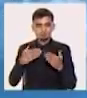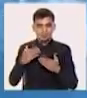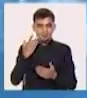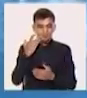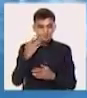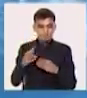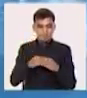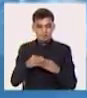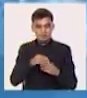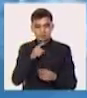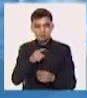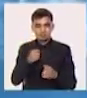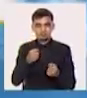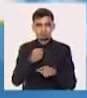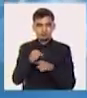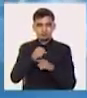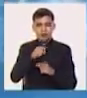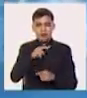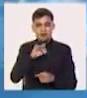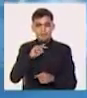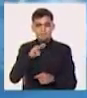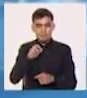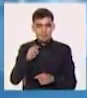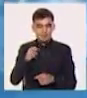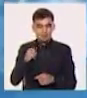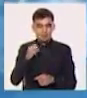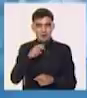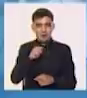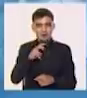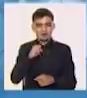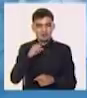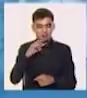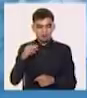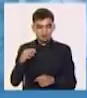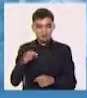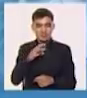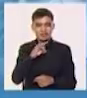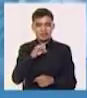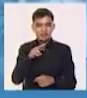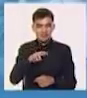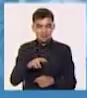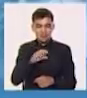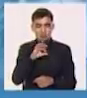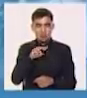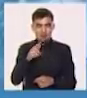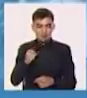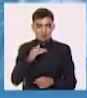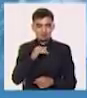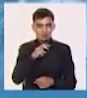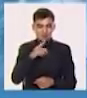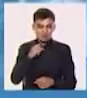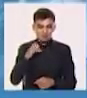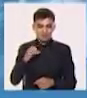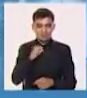орната білді. Ол олимпиада чемпиондары Александр Винокуров, Илья Ильин, Ольга Рыпакова, Жалғас Жұмағұлов пен Сергей